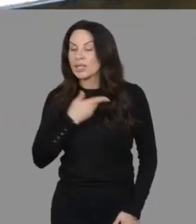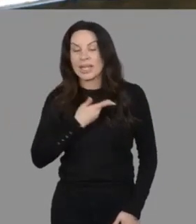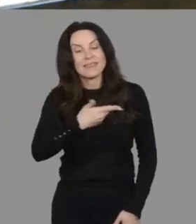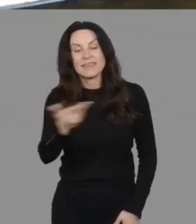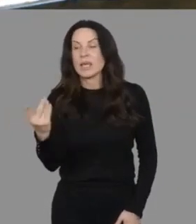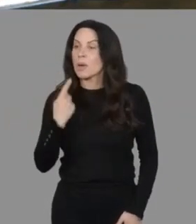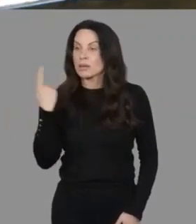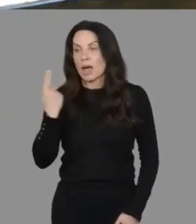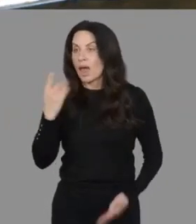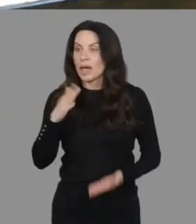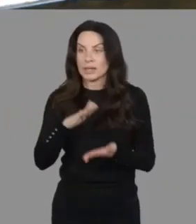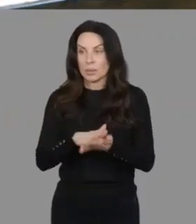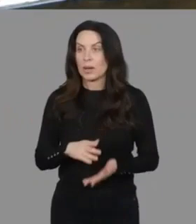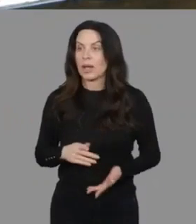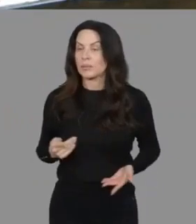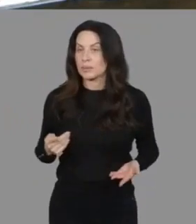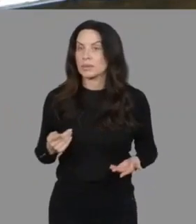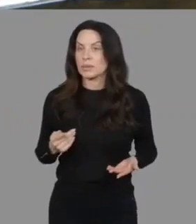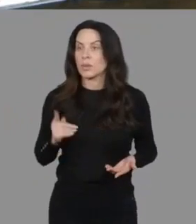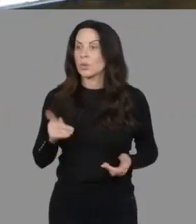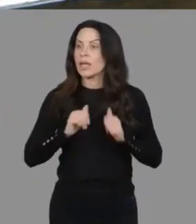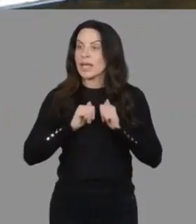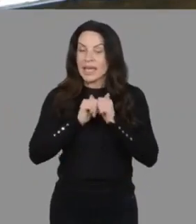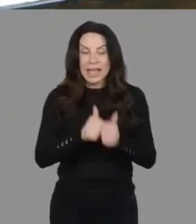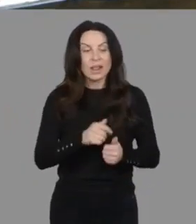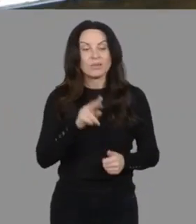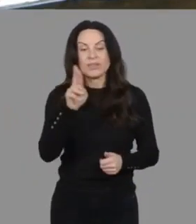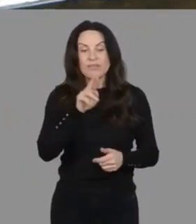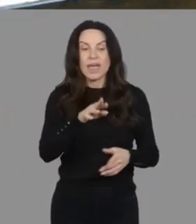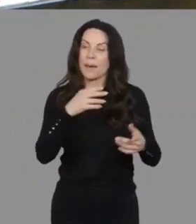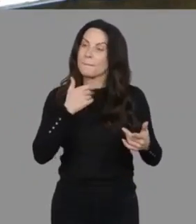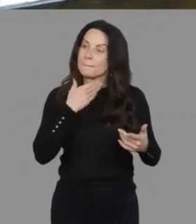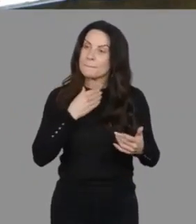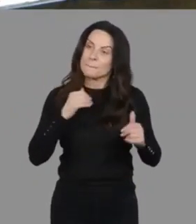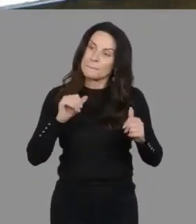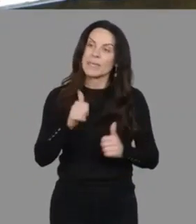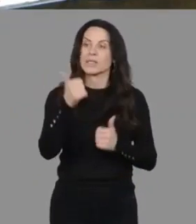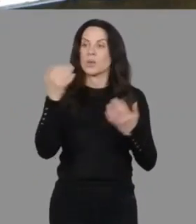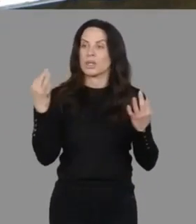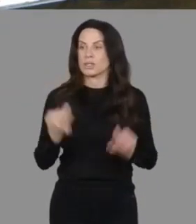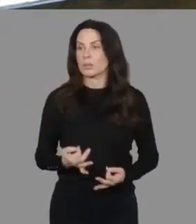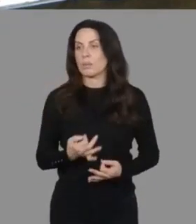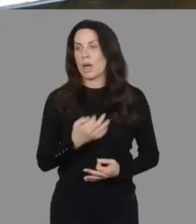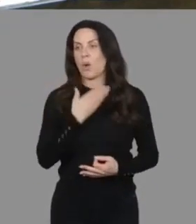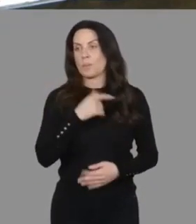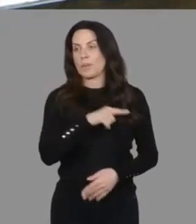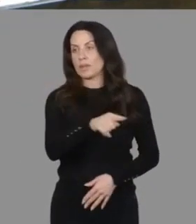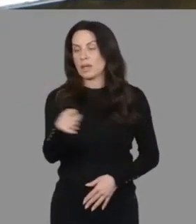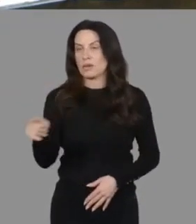wird, und sie hilft dabei denjenigen, die es besonders brauchen, zuerst.